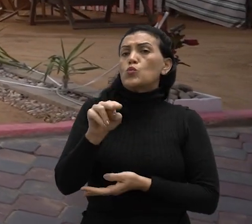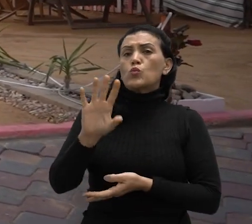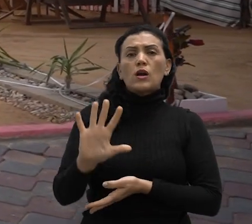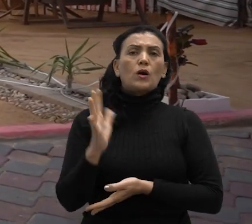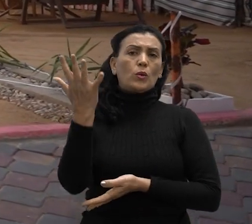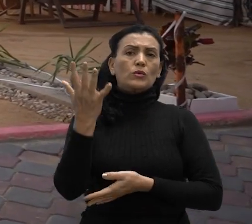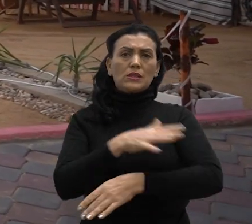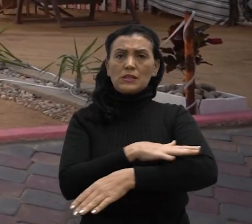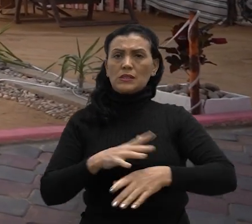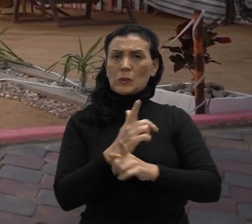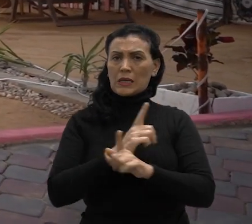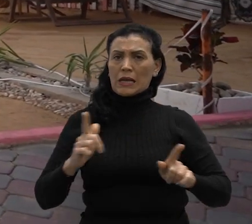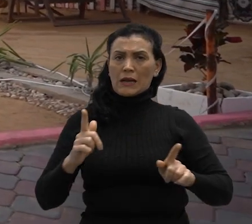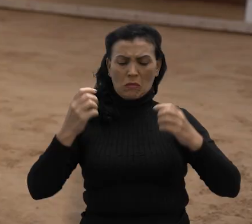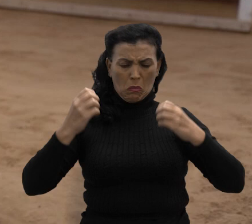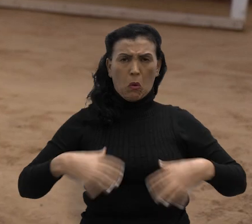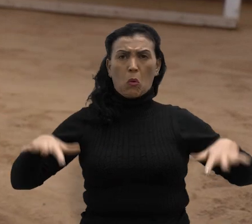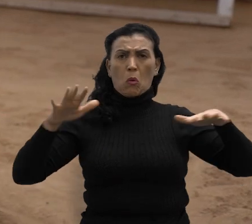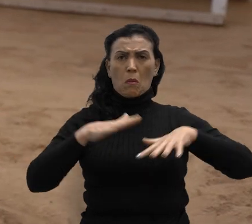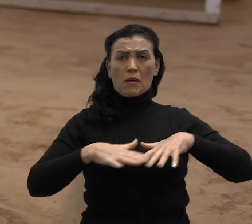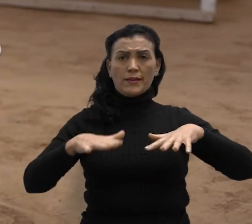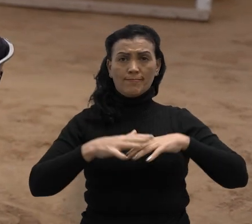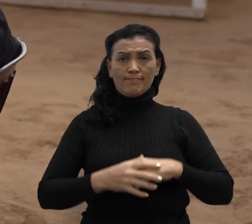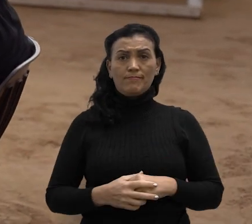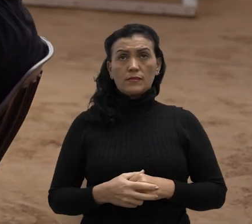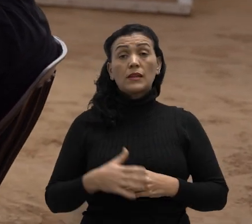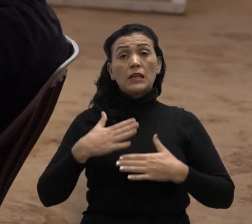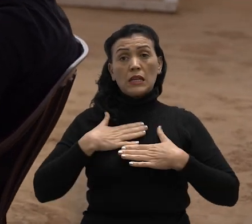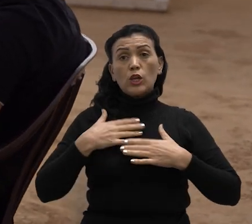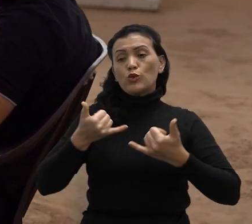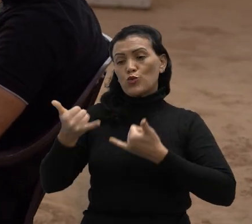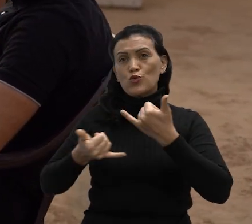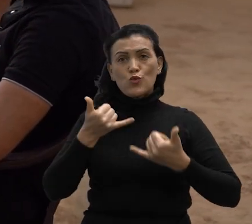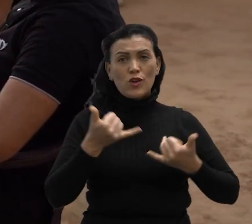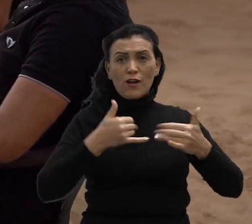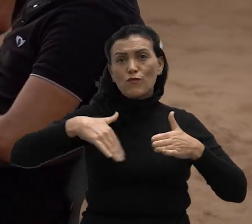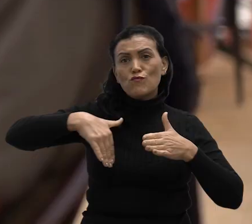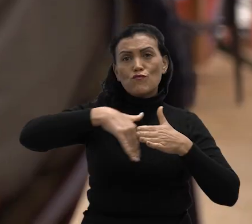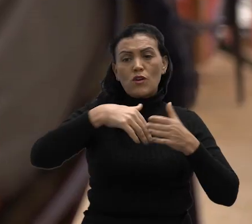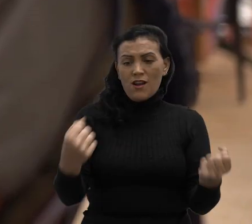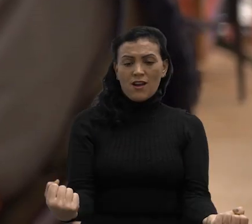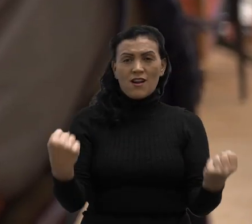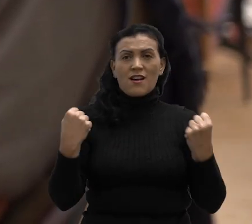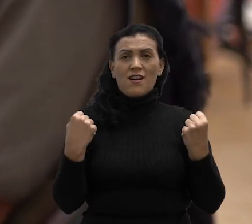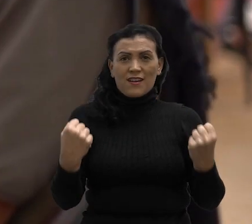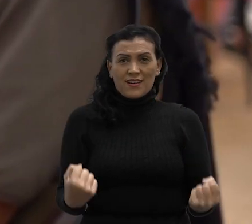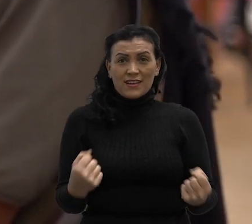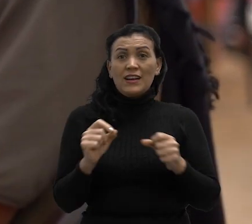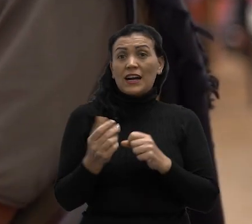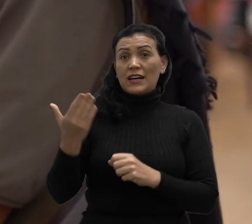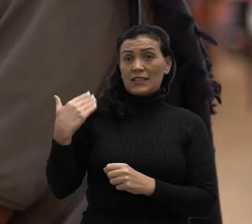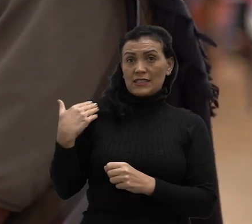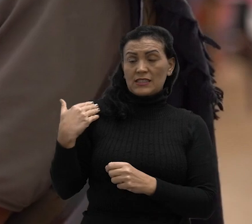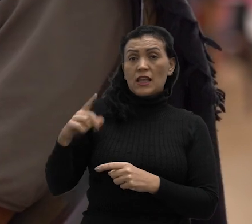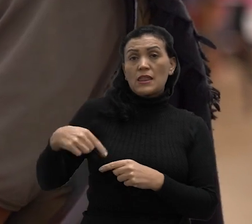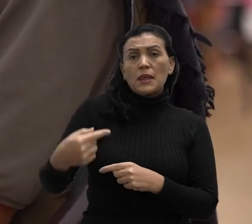كنت اللهم صل على محمد العب كوره، العب حديد، بعد الاصابه وقفت على كل شيء، بطلت العب حديد وبطلت اللهم صل على